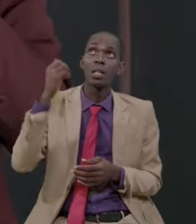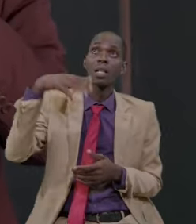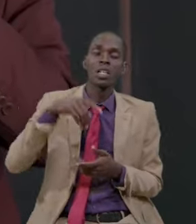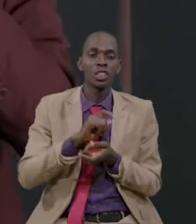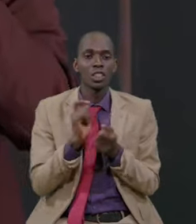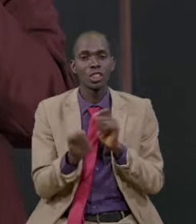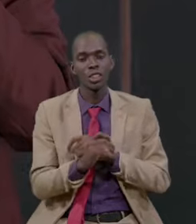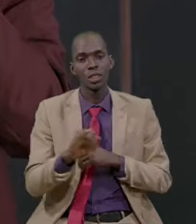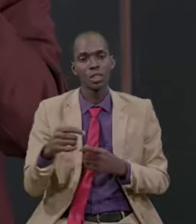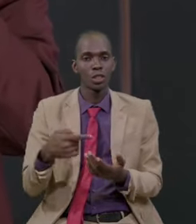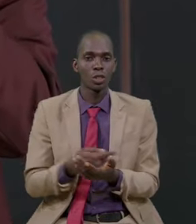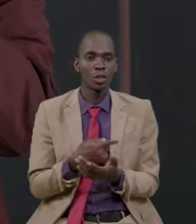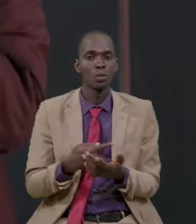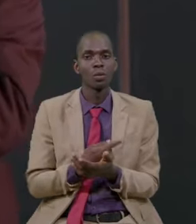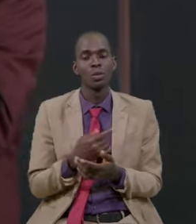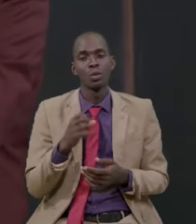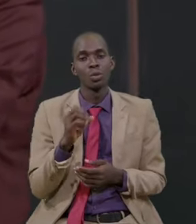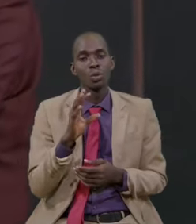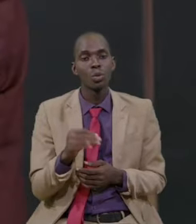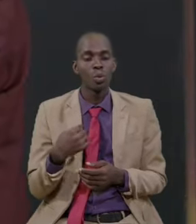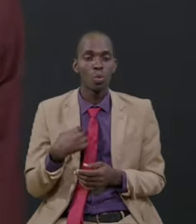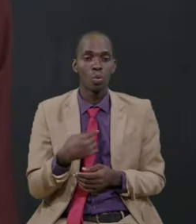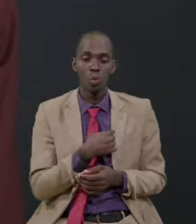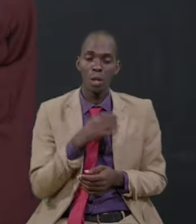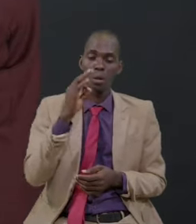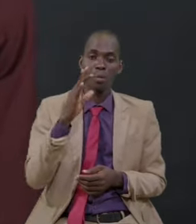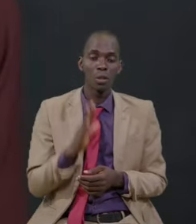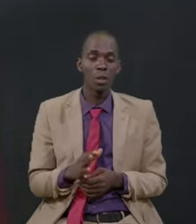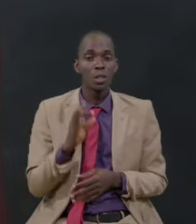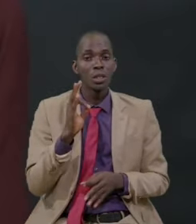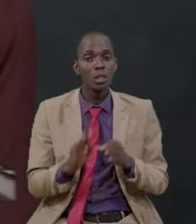les vies. Alors, nos prédicateurs, si